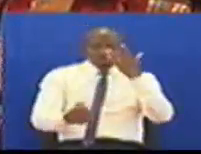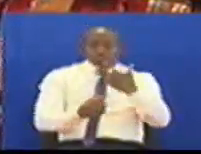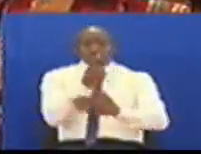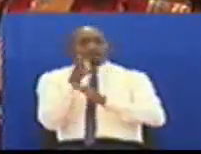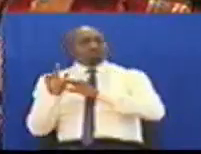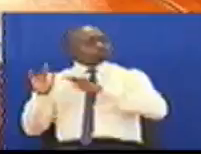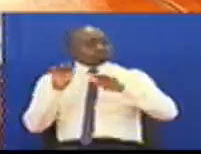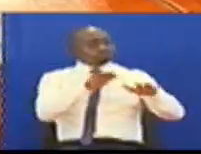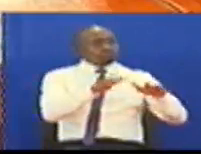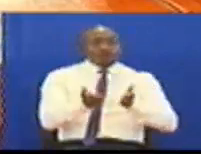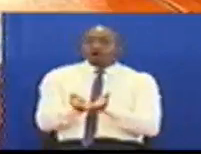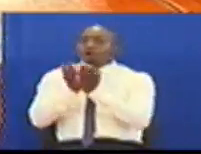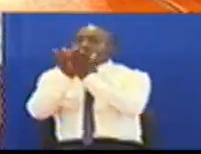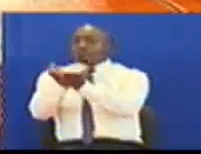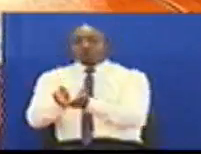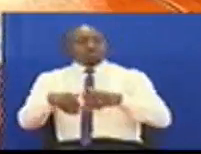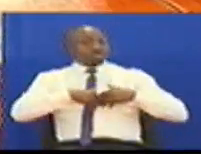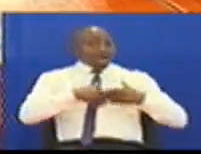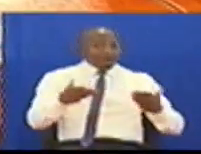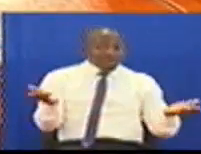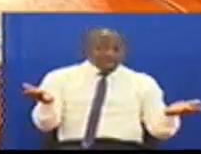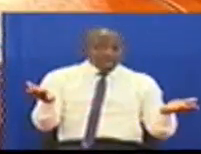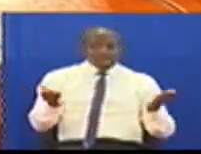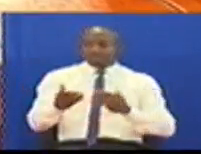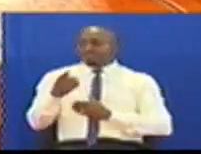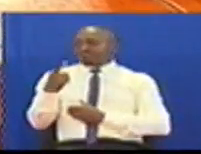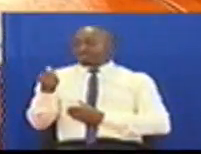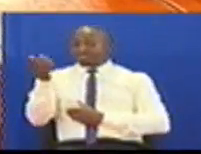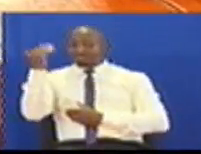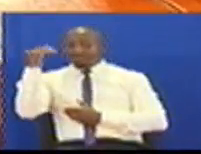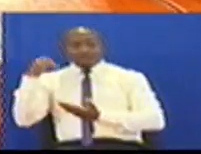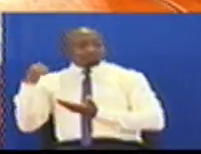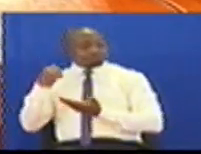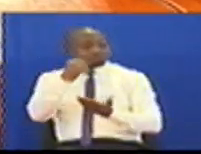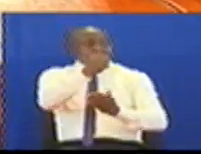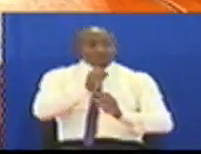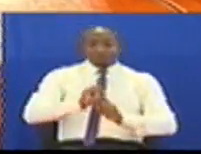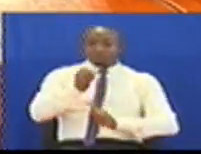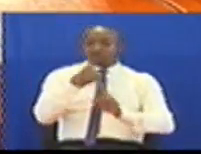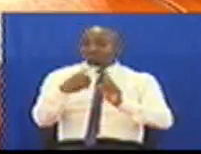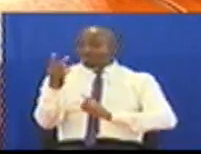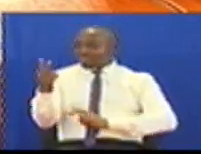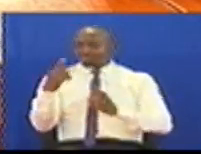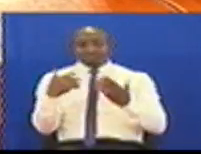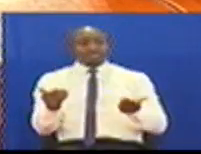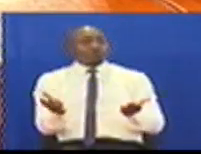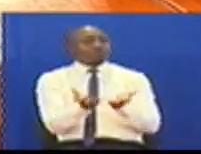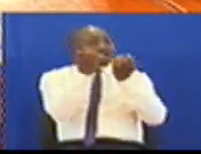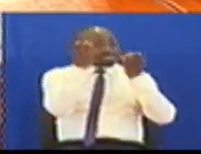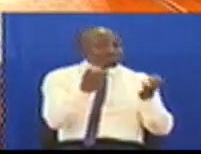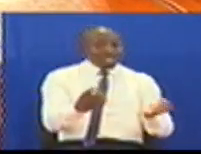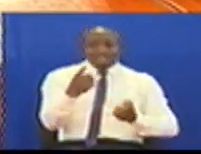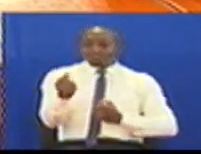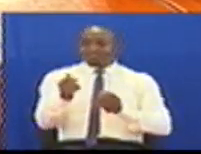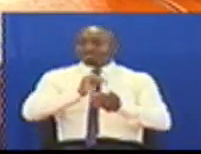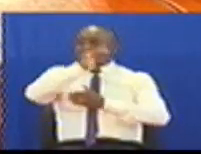hatukuwa na boti katika maeneo yetu. Kwa hiyo kuna fedha Mheshimiwa Waziri alishatoa shilingi milioni 200. Kwa bahati mbaya sana fedha hizi zilirudishwa